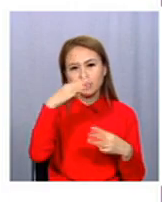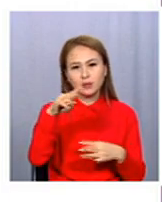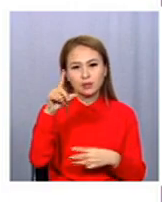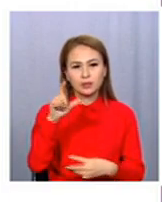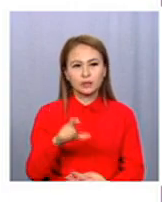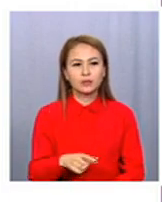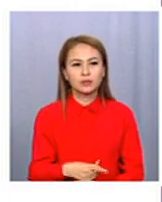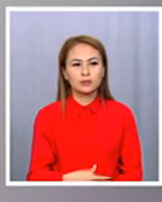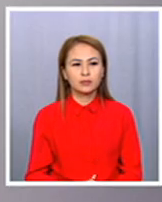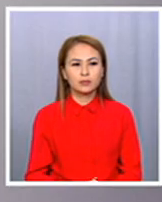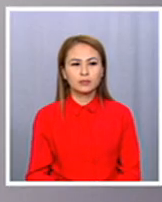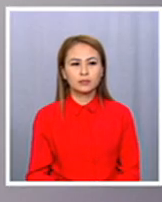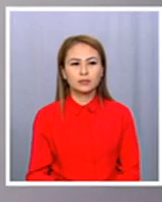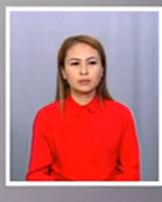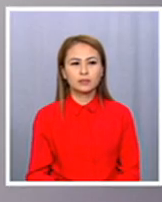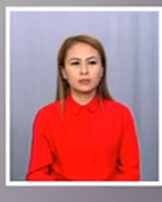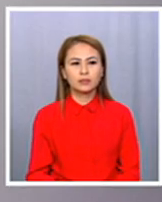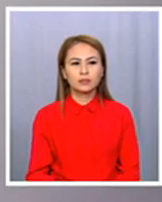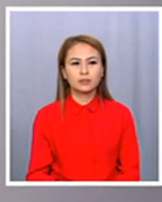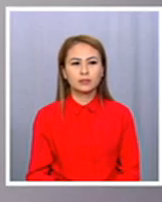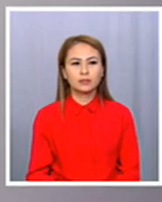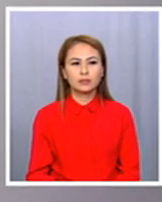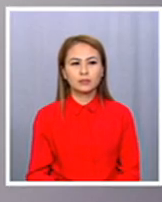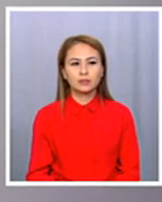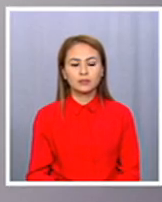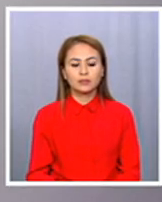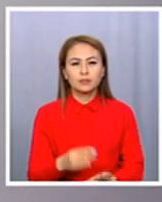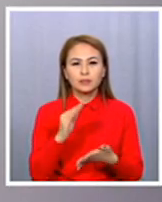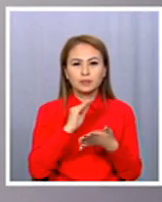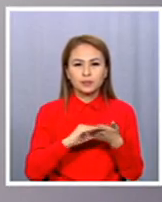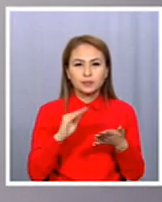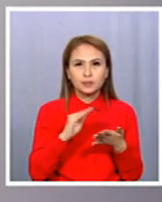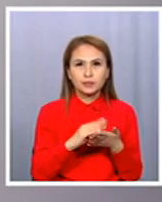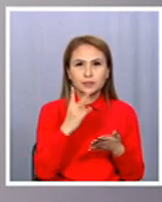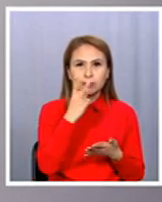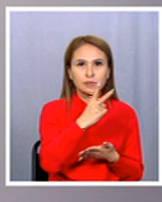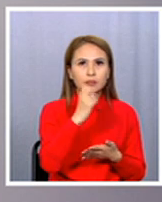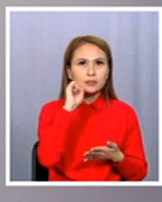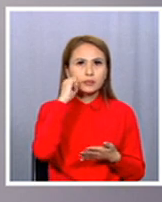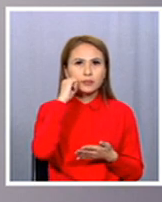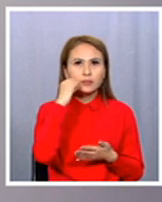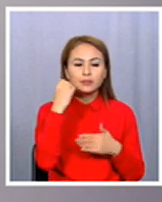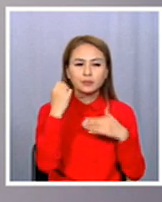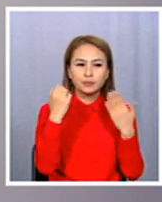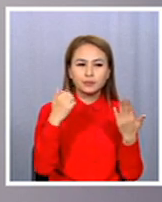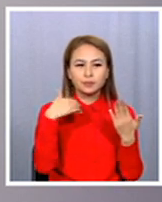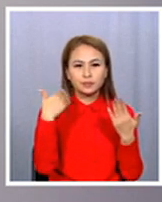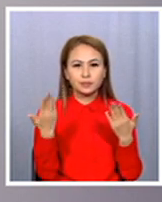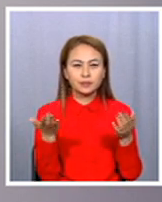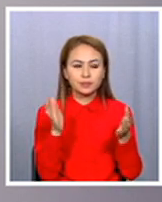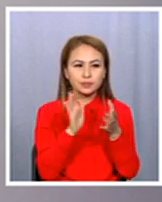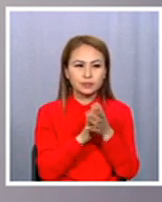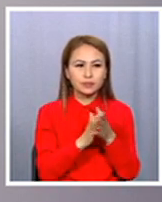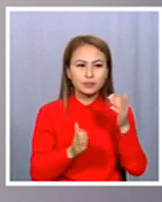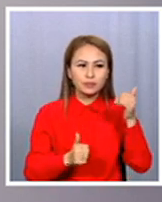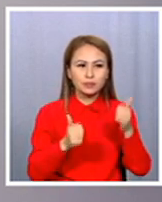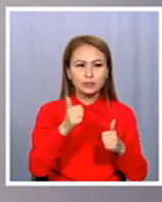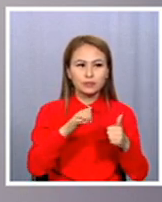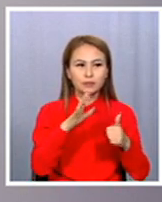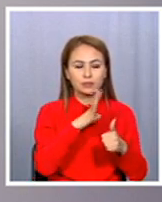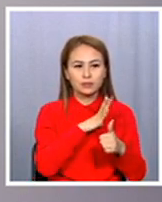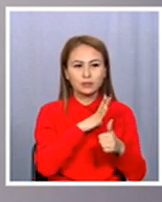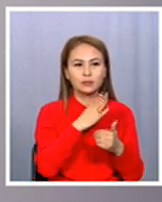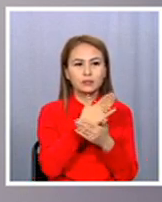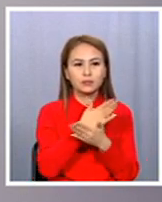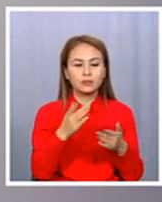современный кісі. Оқушылар, шығармадағы екі әженің бейнесімен танысып, оларды салыстырдыңыздар.